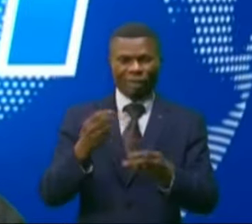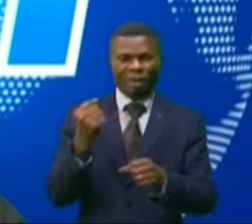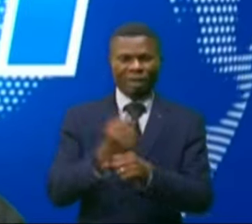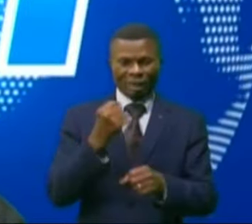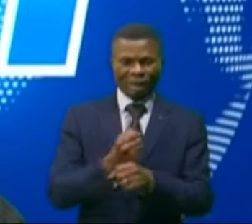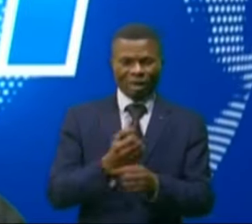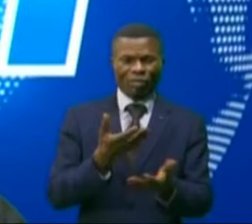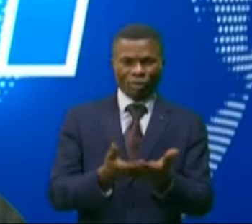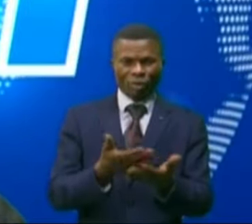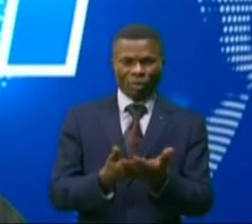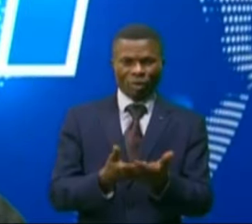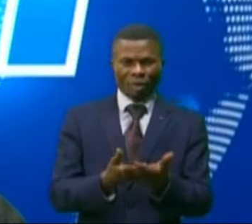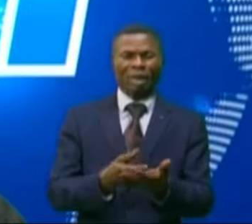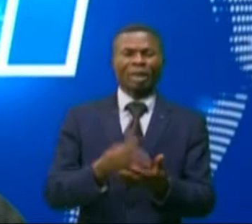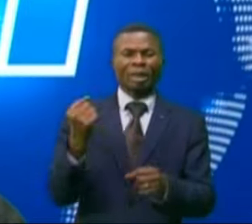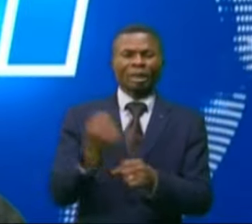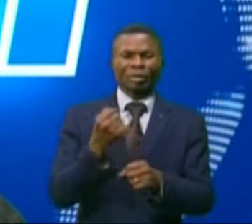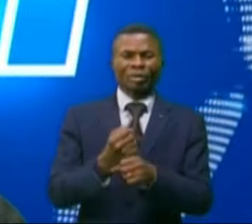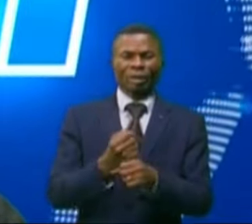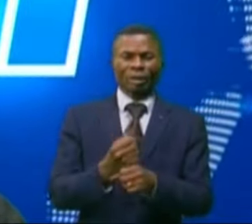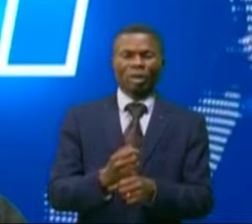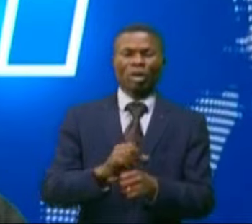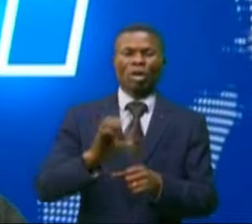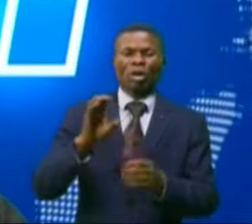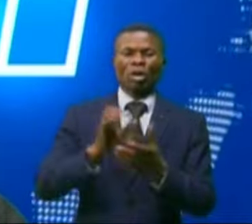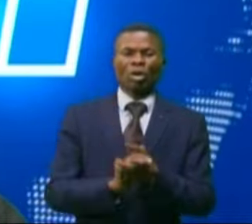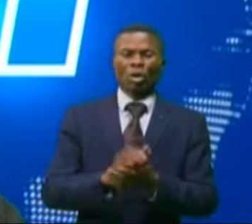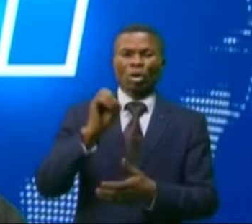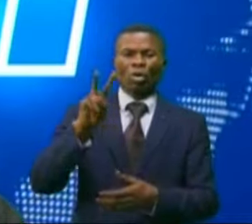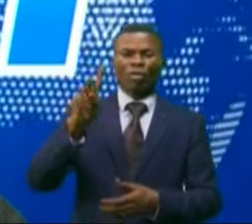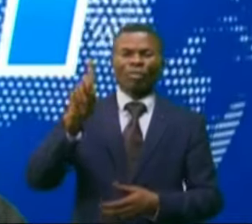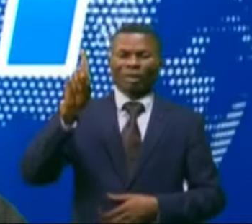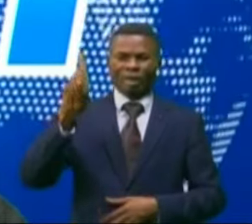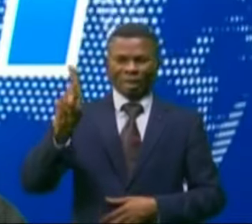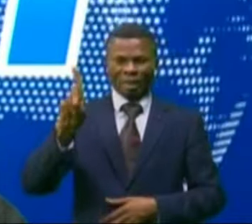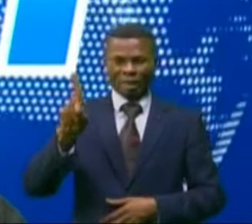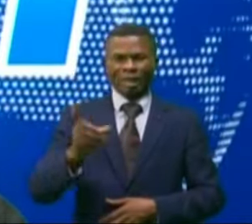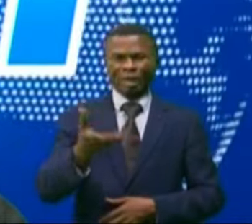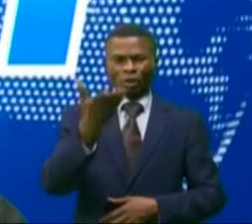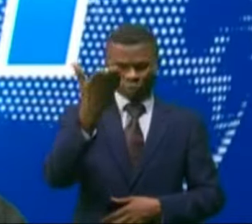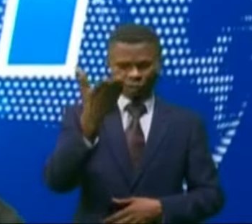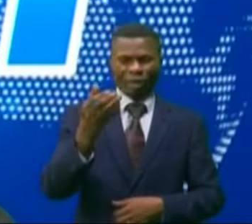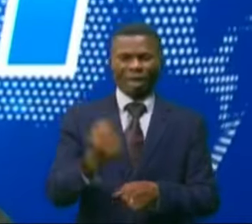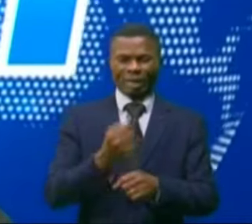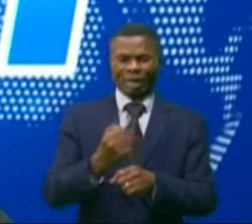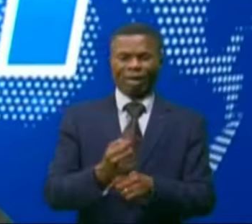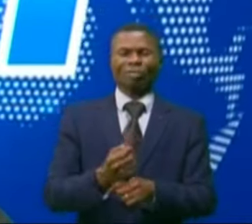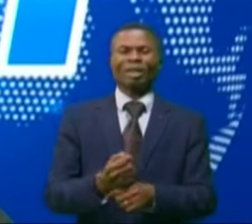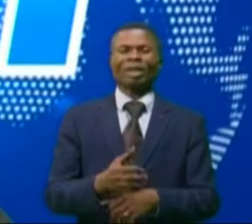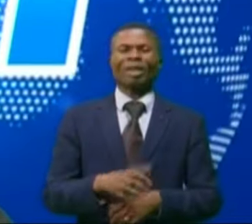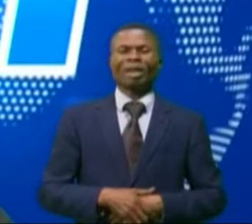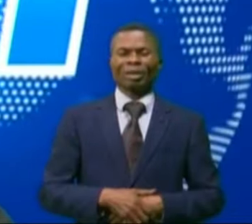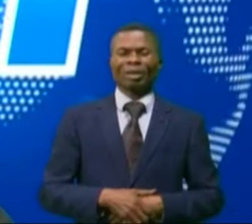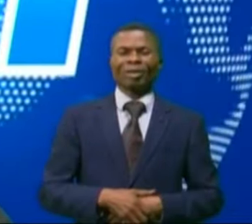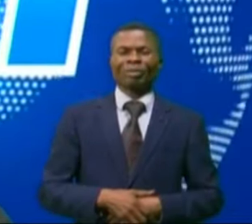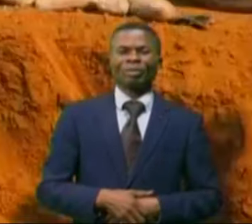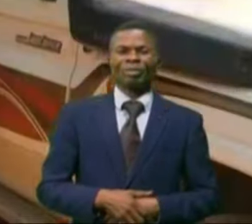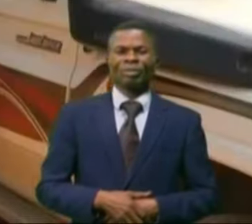ces travaux exécutés par l'Office de voirie et drainage OVD. Ricardo Bambeka nous en dit un peu plus.